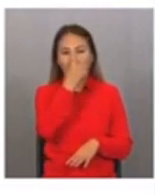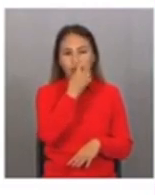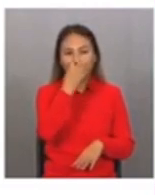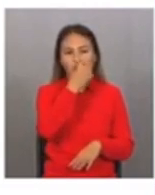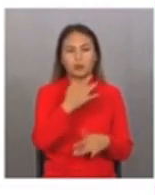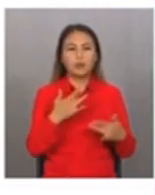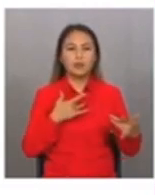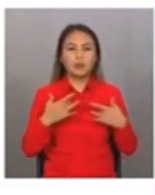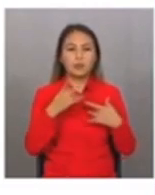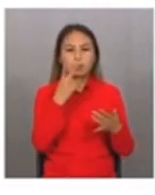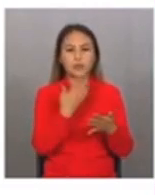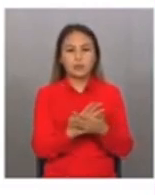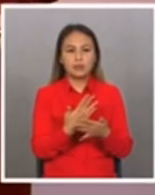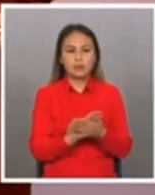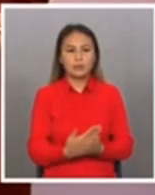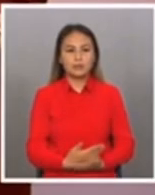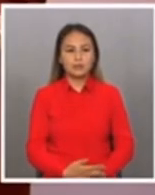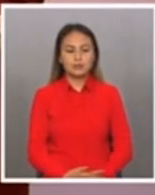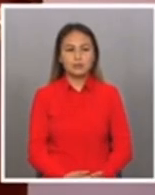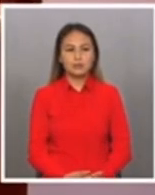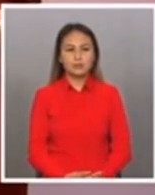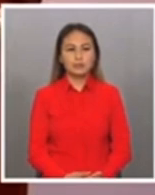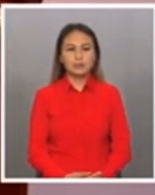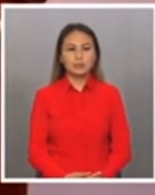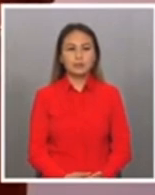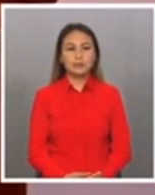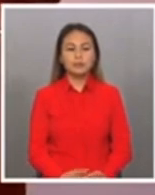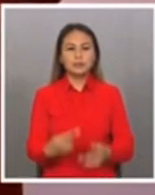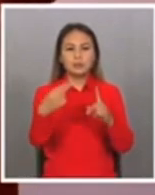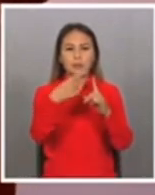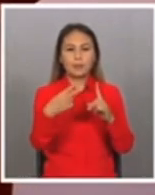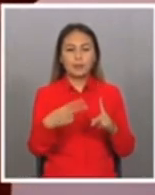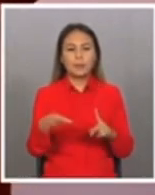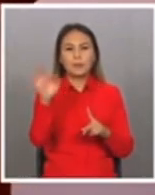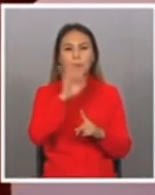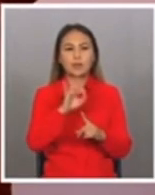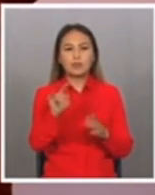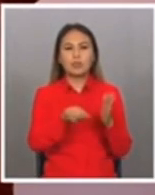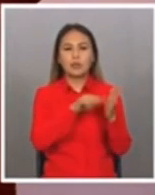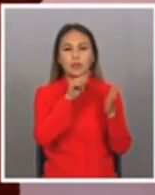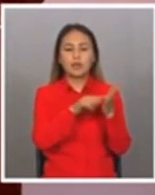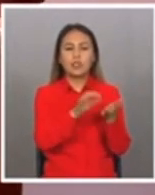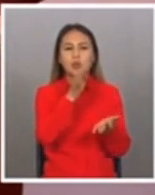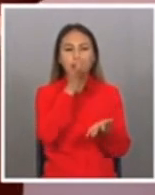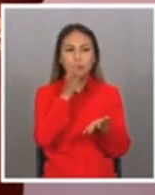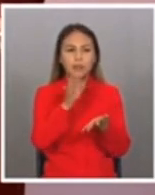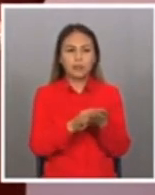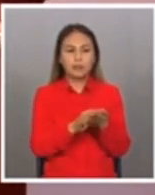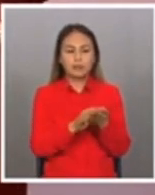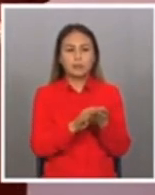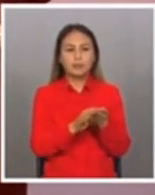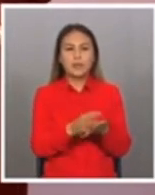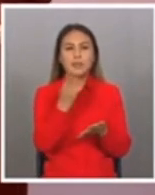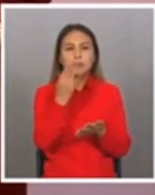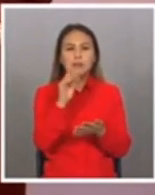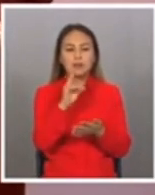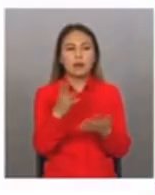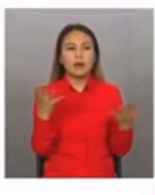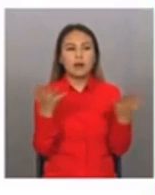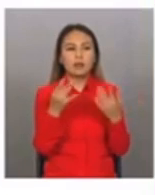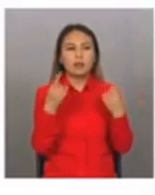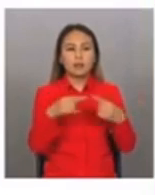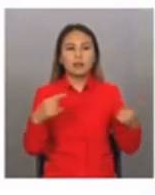клоундар өнер көрсетеді. Енді мәтін мазмұны бойынша сұрақтарға жауап берейік. Цирктің қандай түрлері